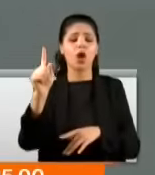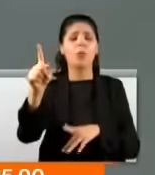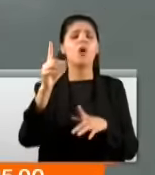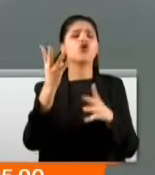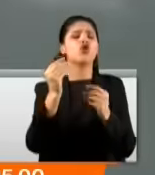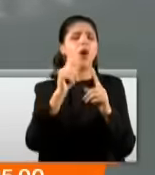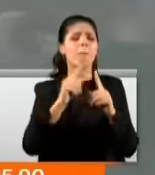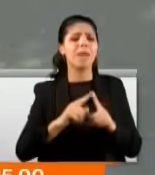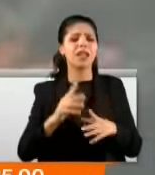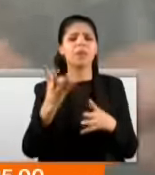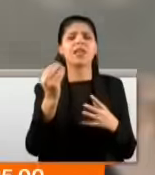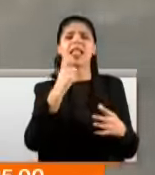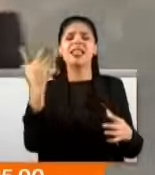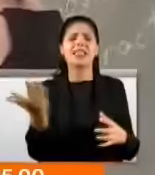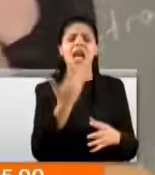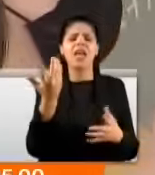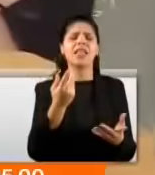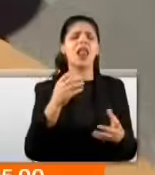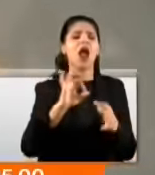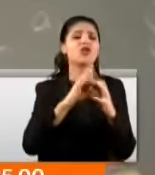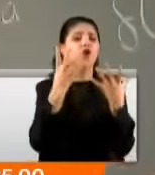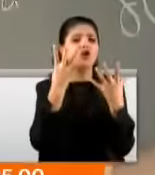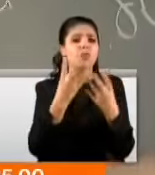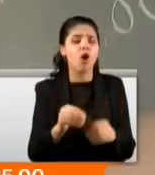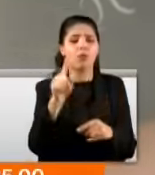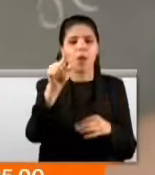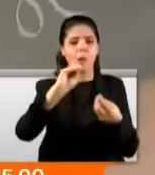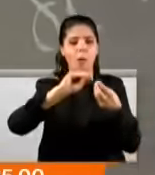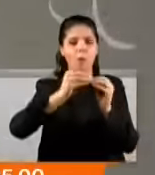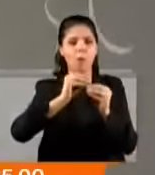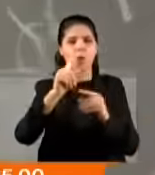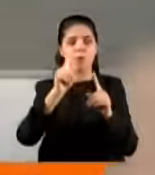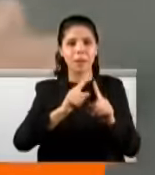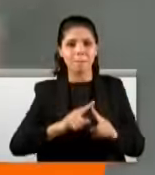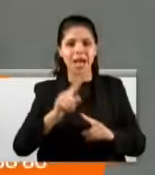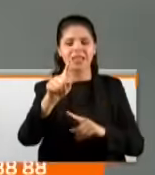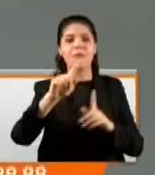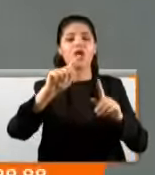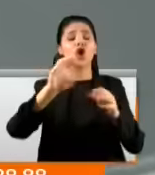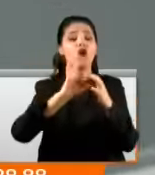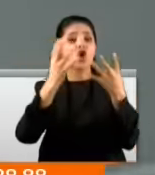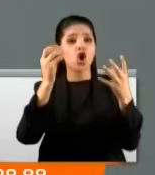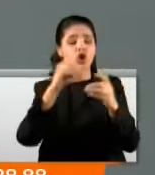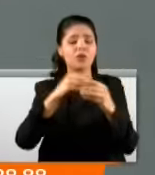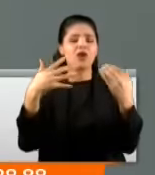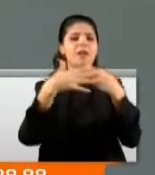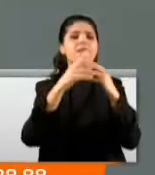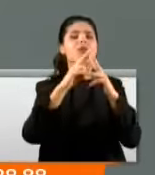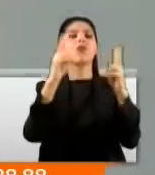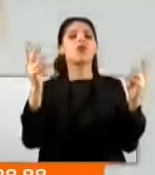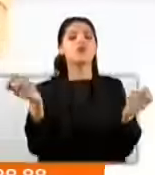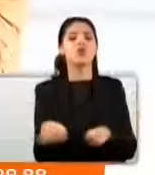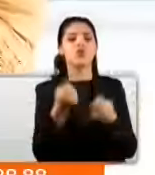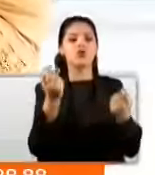matematikçinin 10 yıllardır üzerinde çalıştığı ancak bir türlü sonuca ulaşamadığı matematik problemini çözmek için gece gündüz kafa yoruyor.